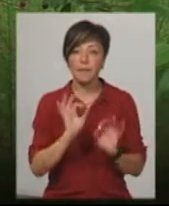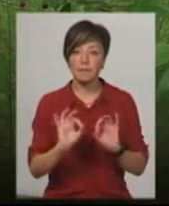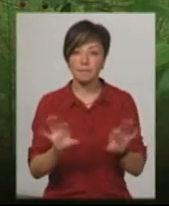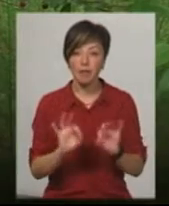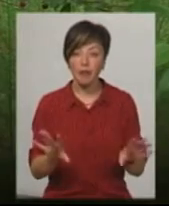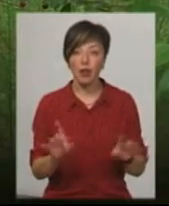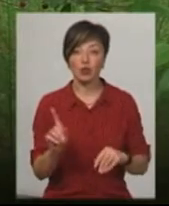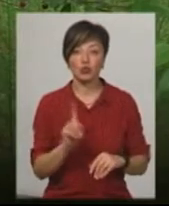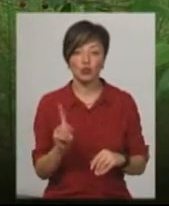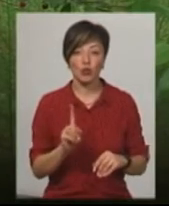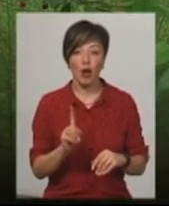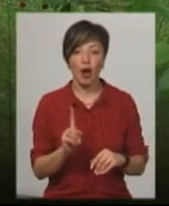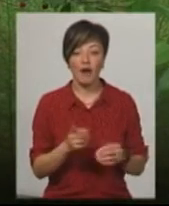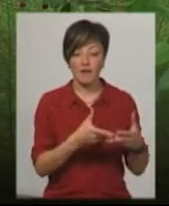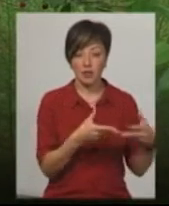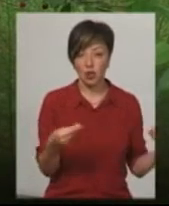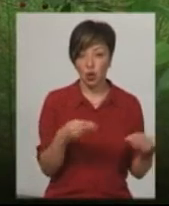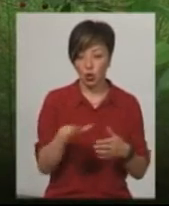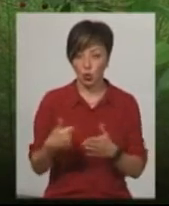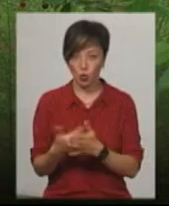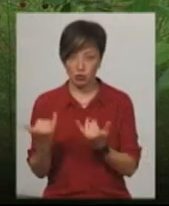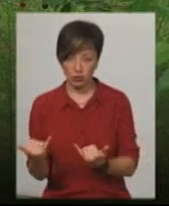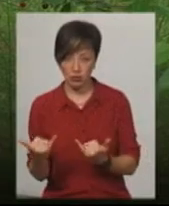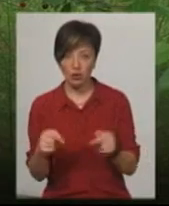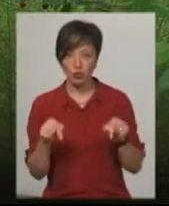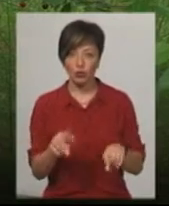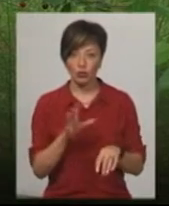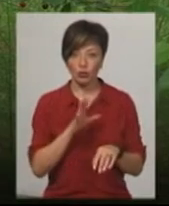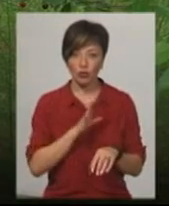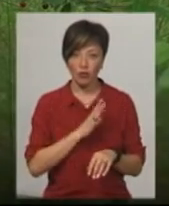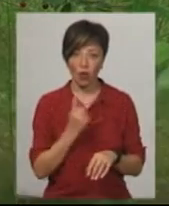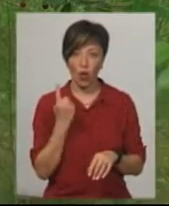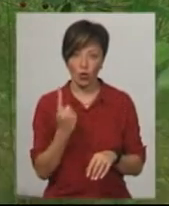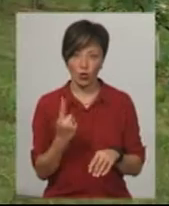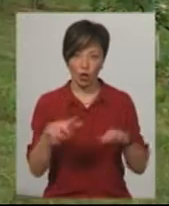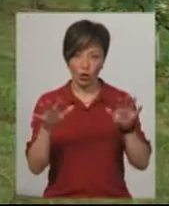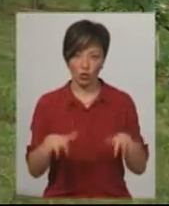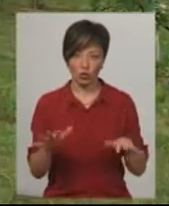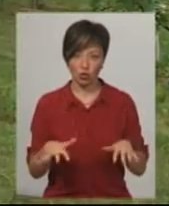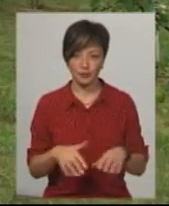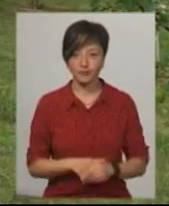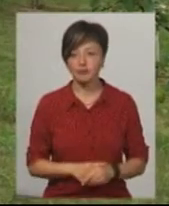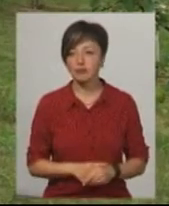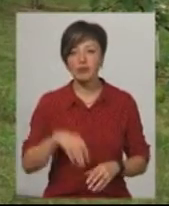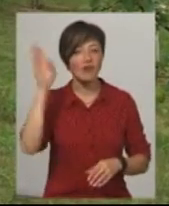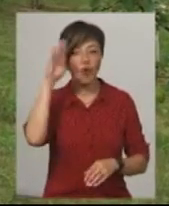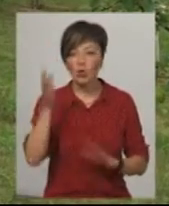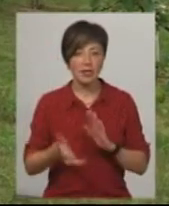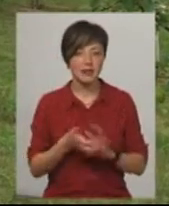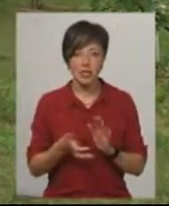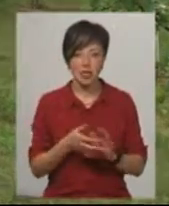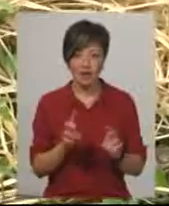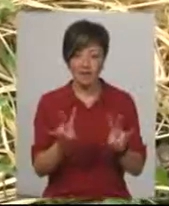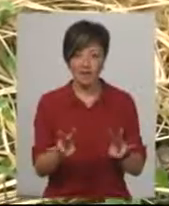Васильєва стверджує, що від весни і до цієї пори тут був всього один дощ. Води в господарстві не вистачає. Щоб